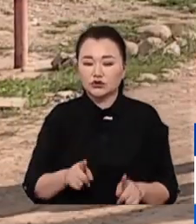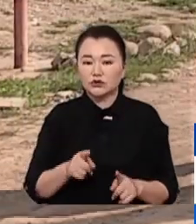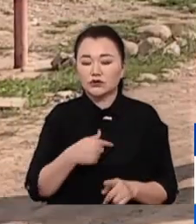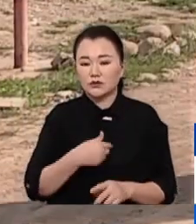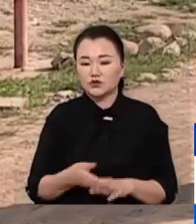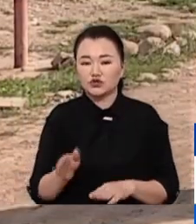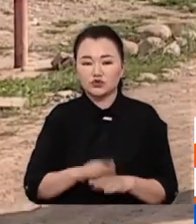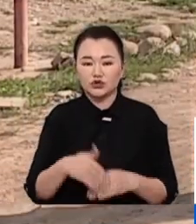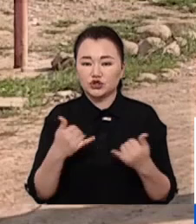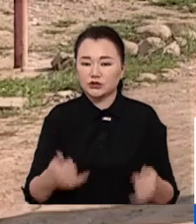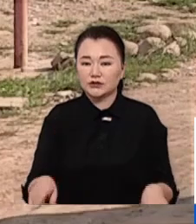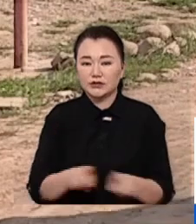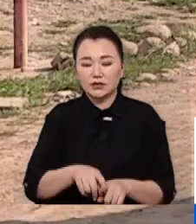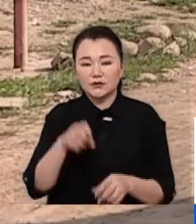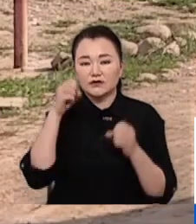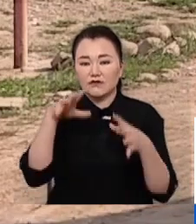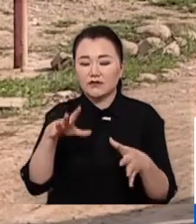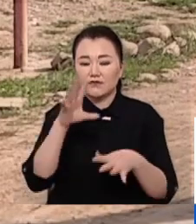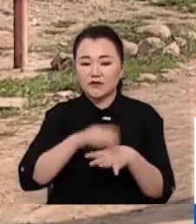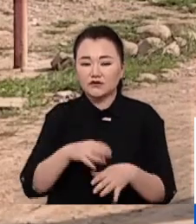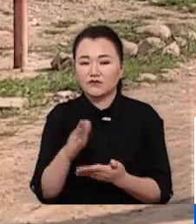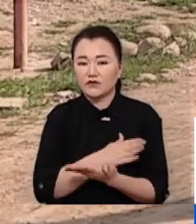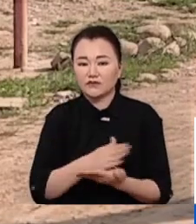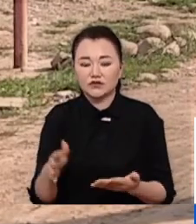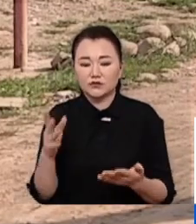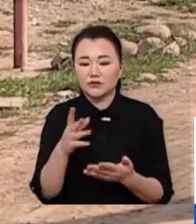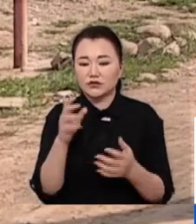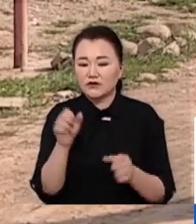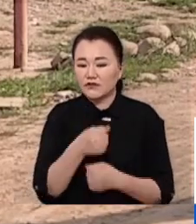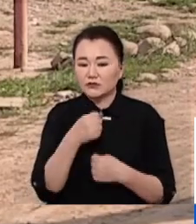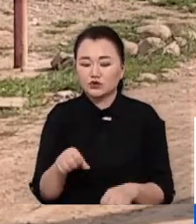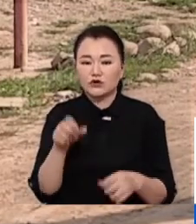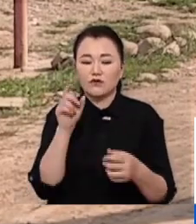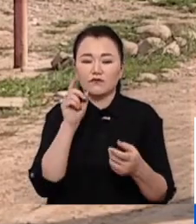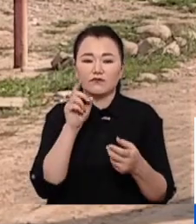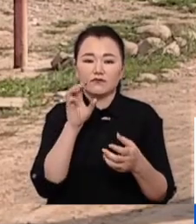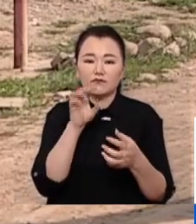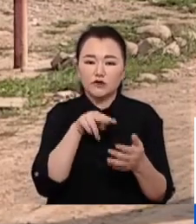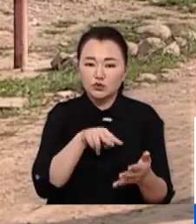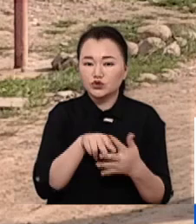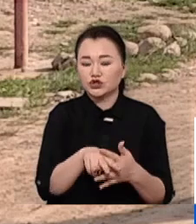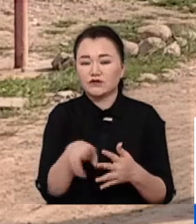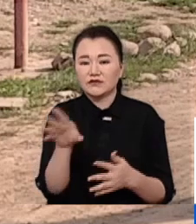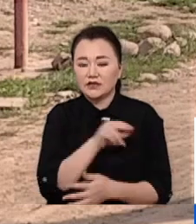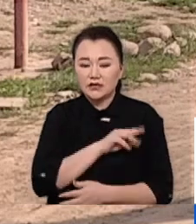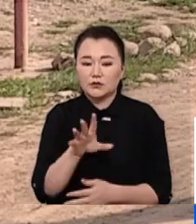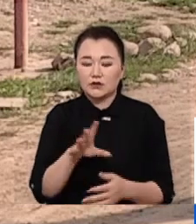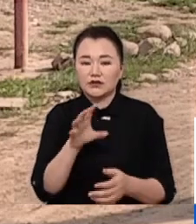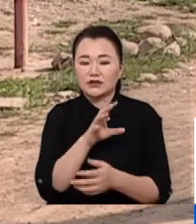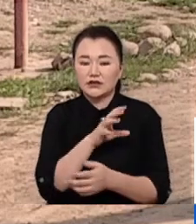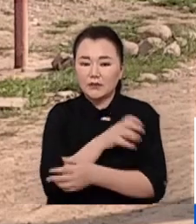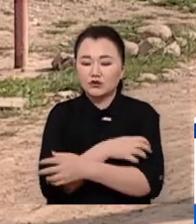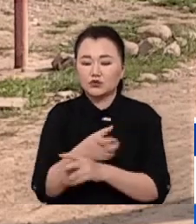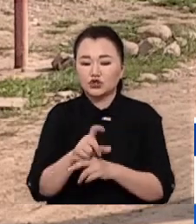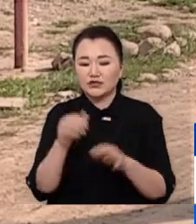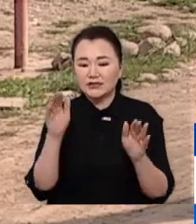Нам тяжело сейчас с таким электричеством. Вечером и вовсе ничего невозможно включить. Электроприборы не работают. Напряжение очень низкое.